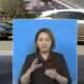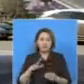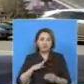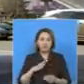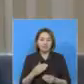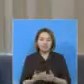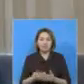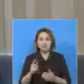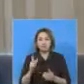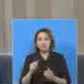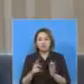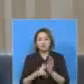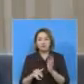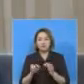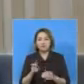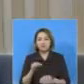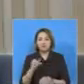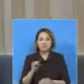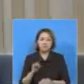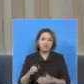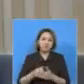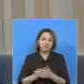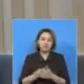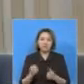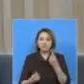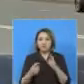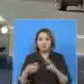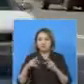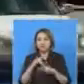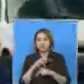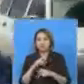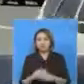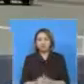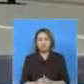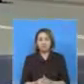было выдано 180 предписаний на устранение выявленных недостатков.